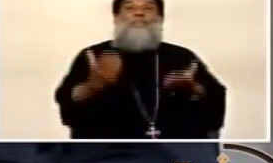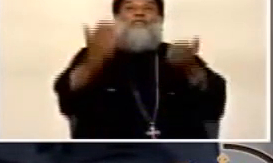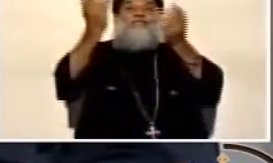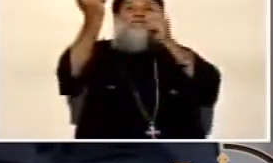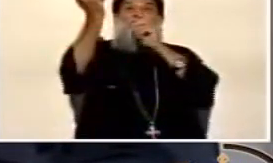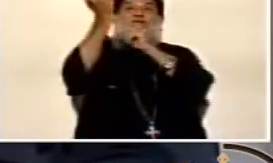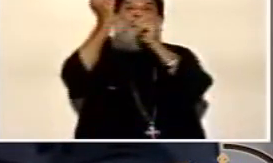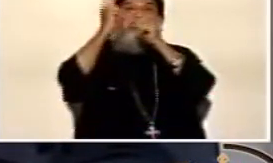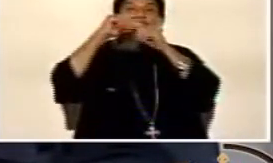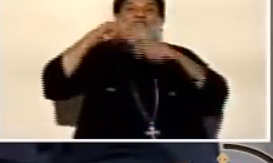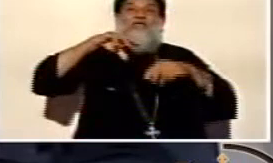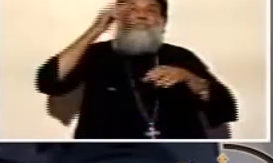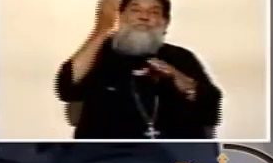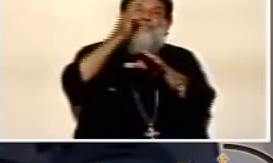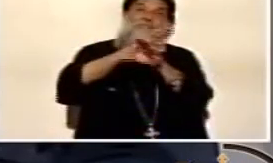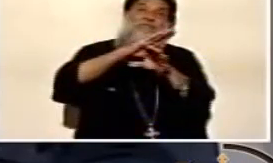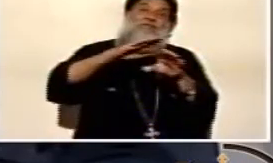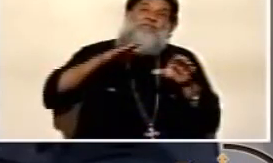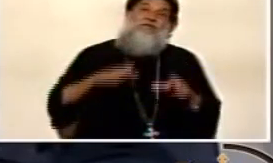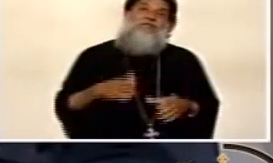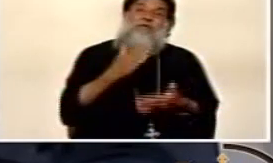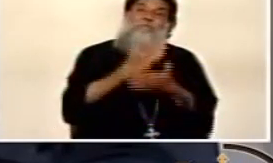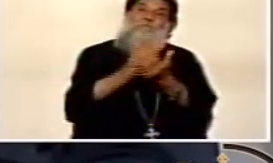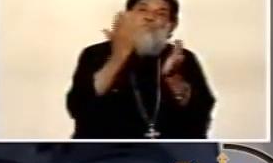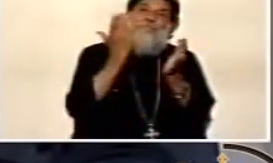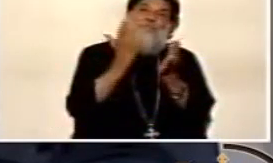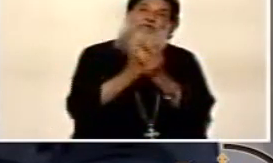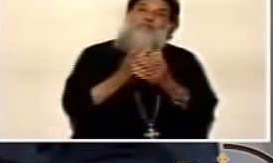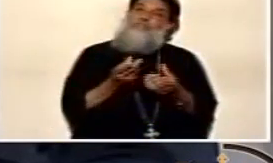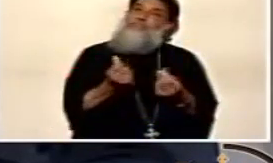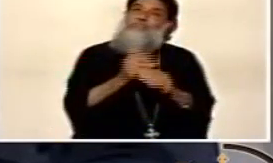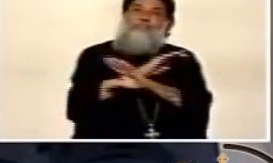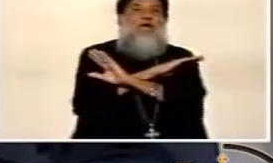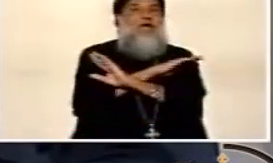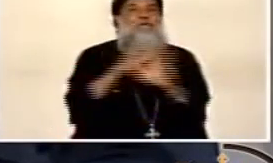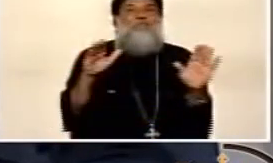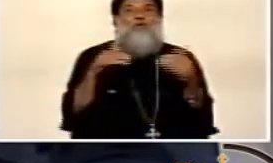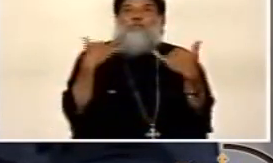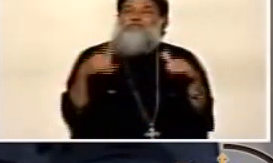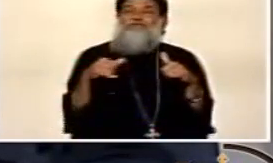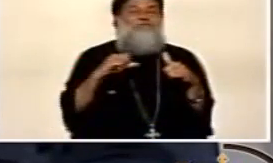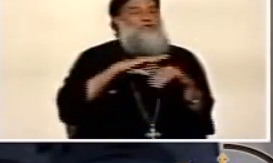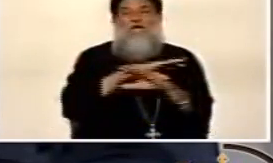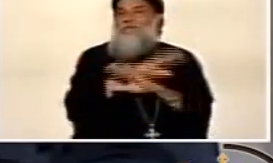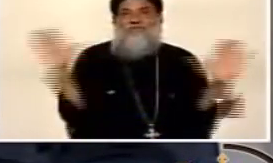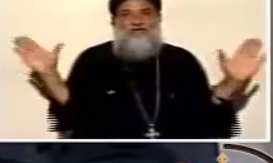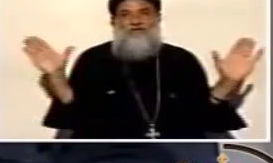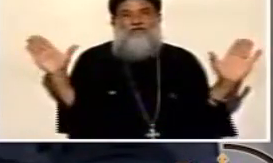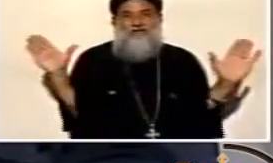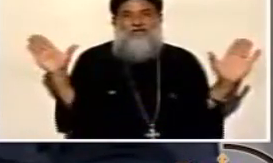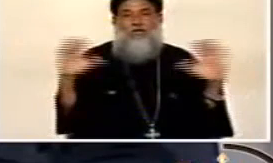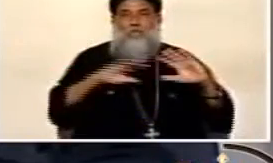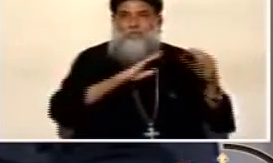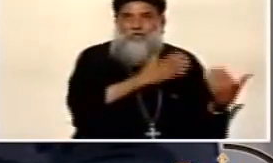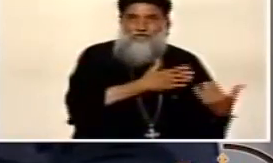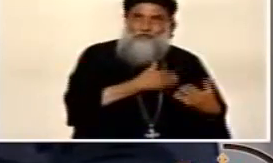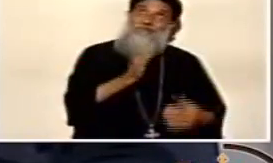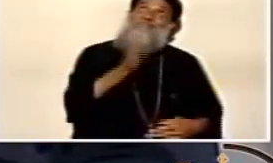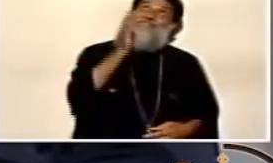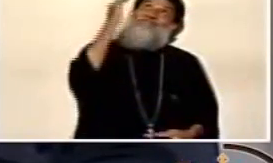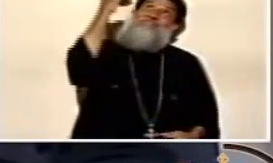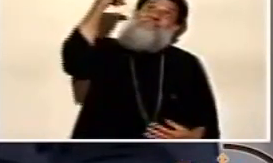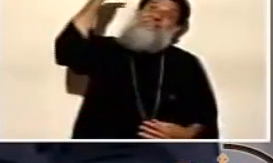من الأموات لميراث لا يفنى ولا يتدنس ولا يضمحل محفوظ في